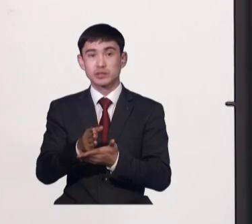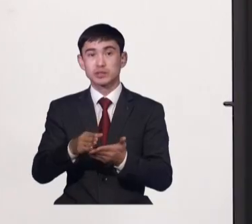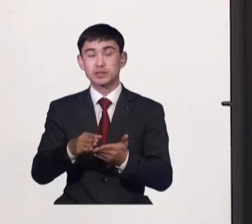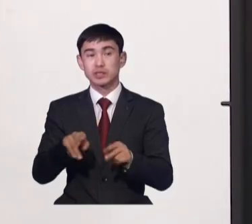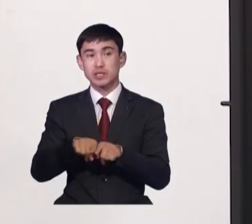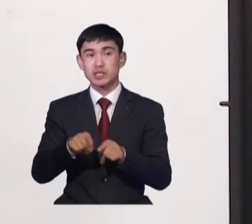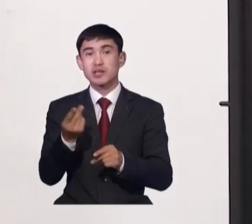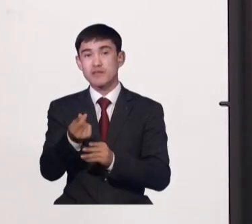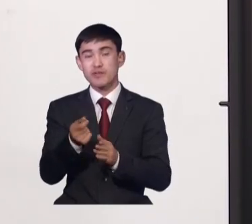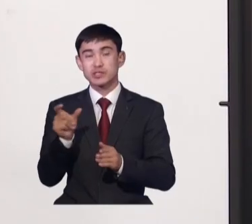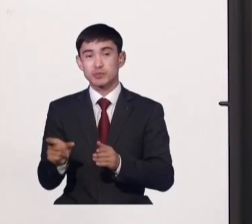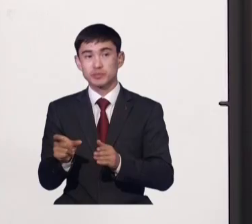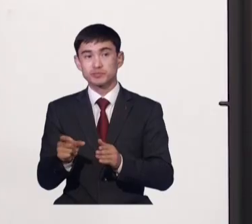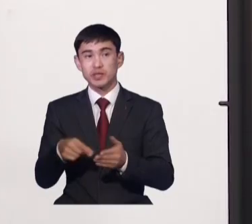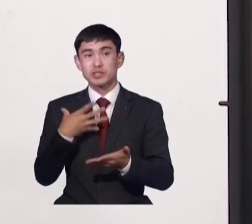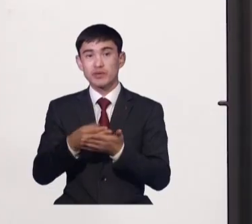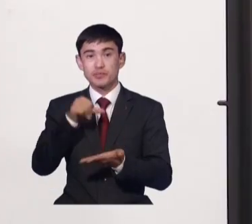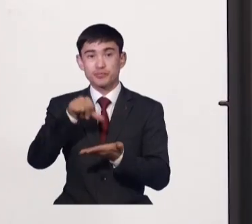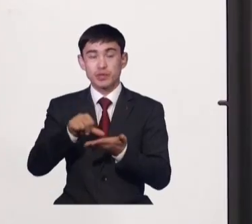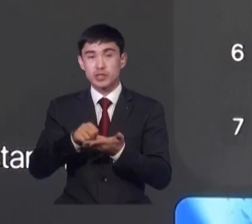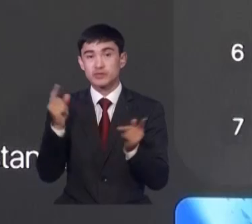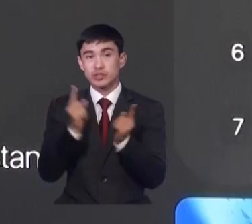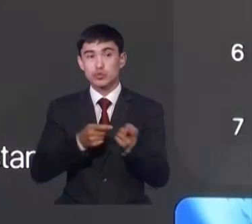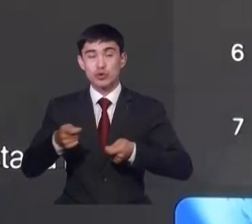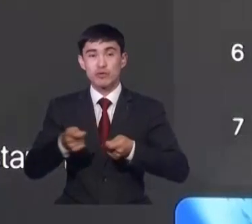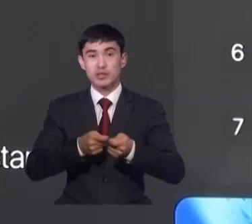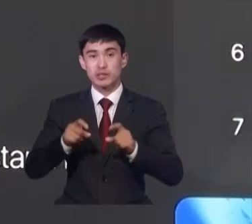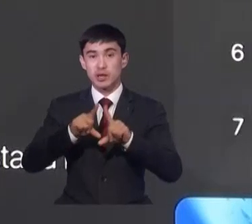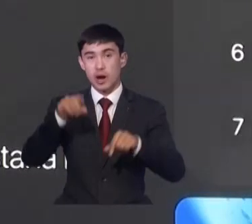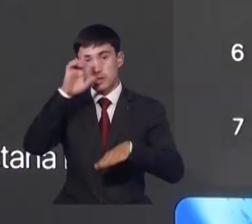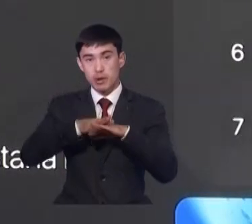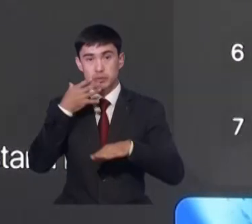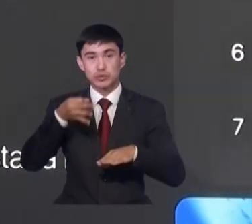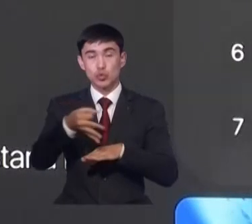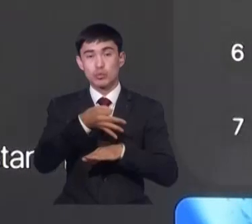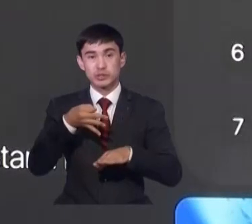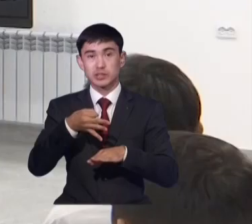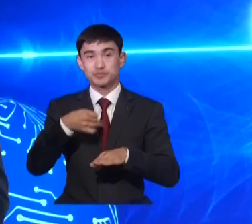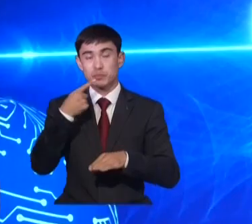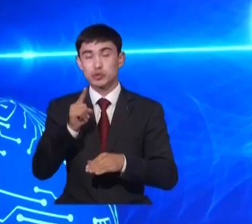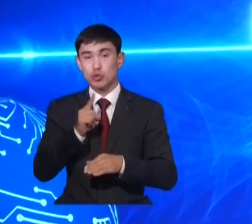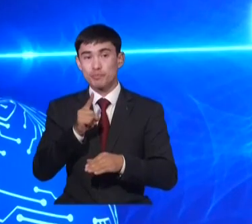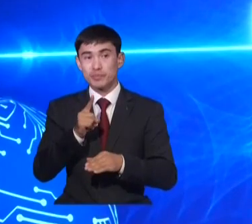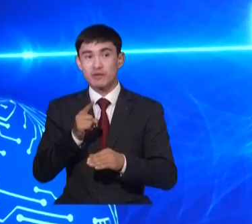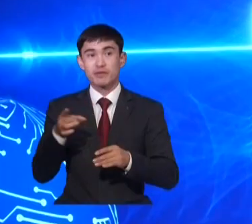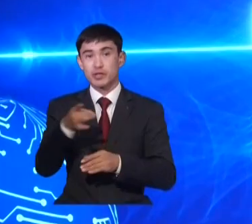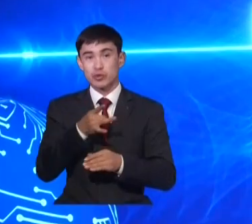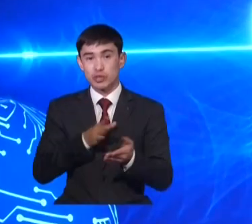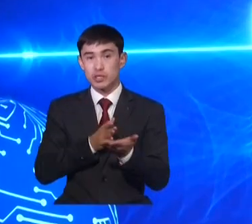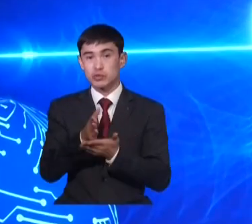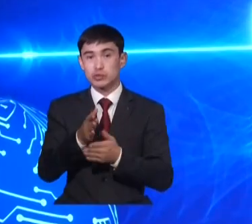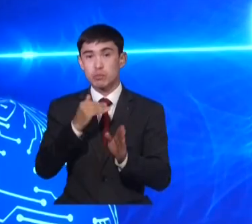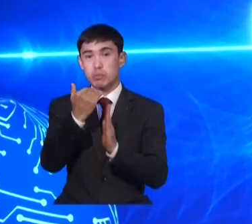а также инвесторами. В своей речи перед участниками встречи руководитель аппарата АКИМ Алматинской области также отметил, что в регионе